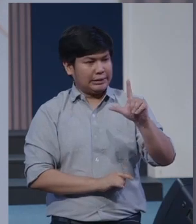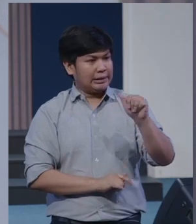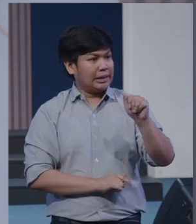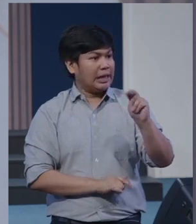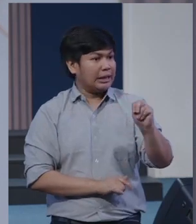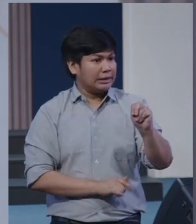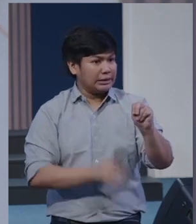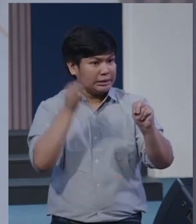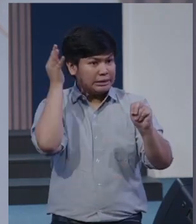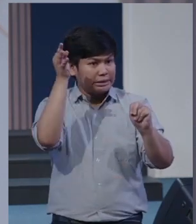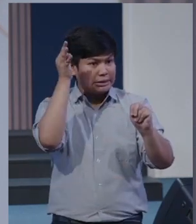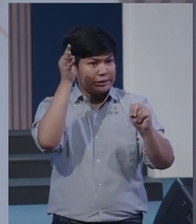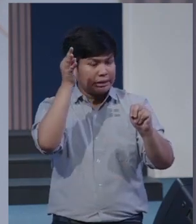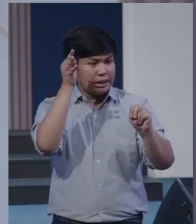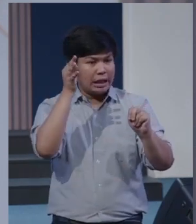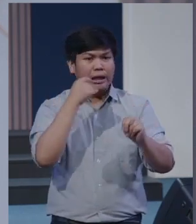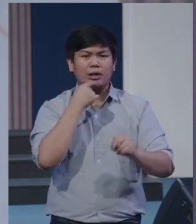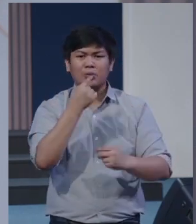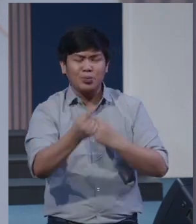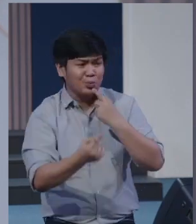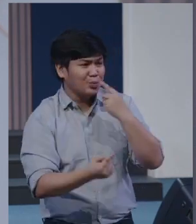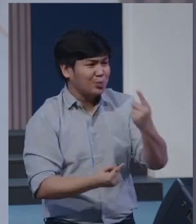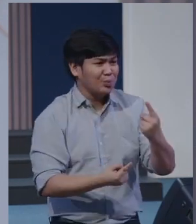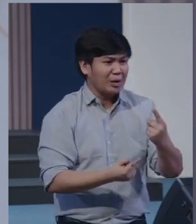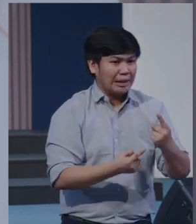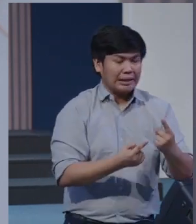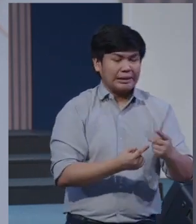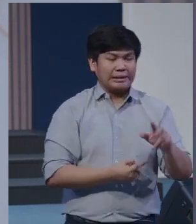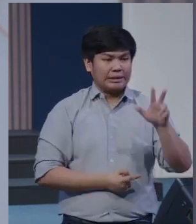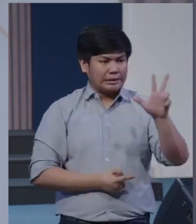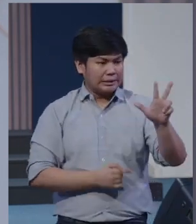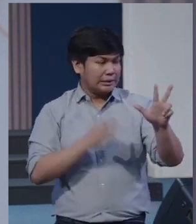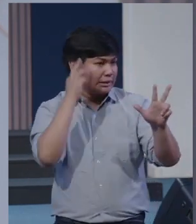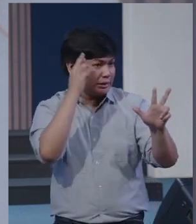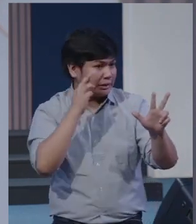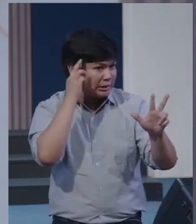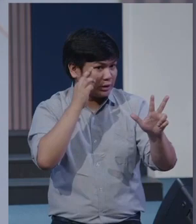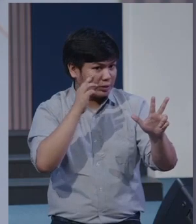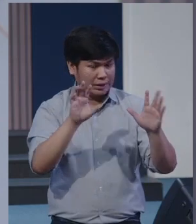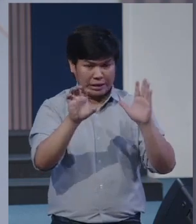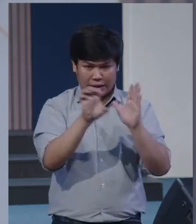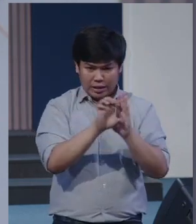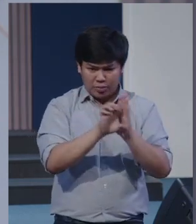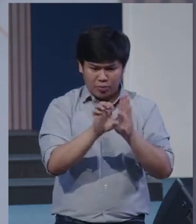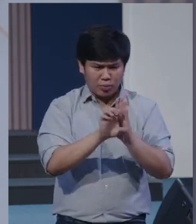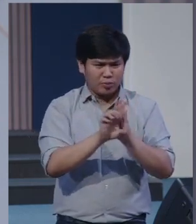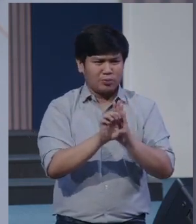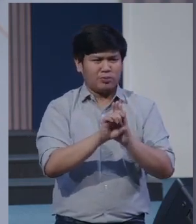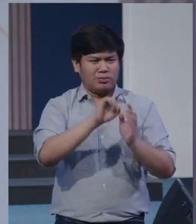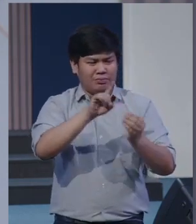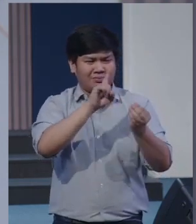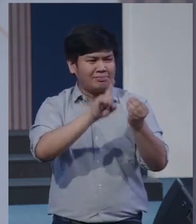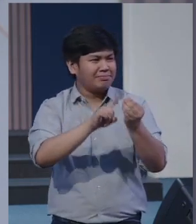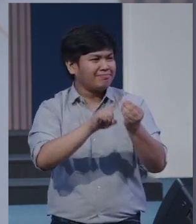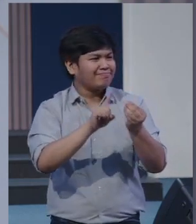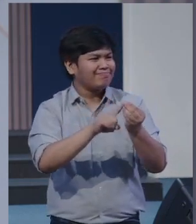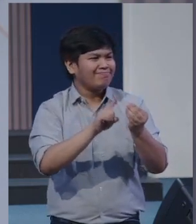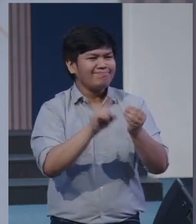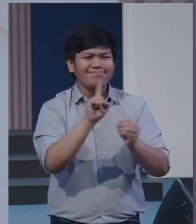topic na ito nagbigay siya ng ilang mga halimbawa ng mga kataga o mga